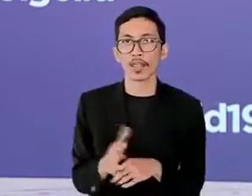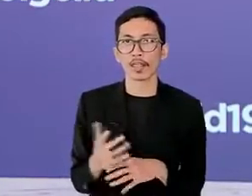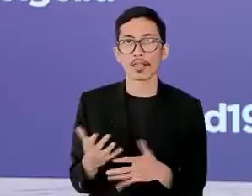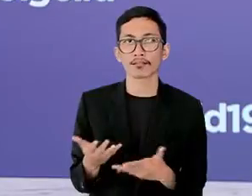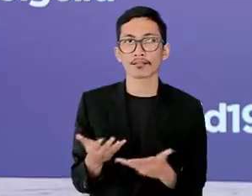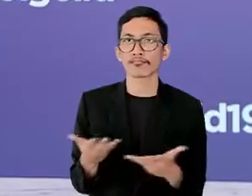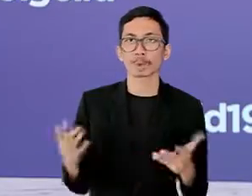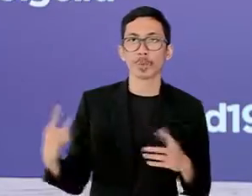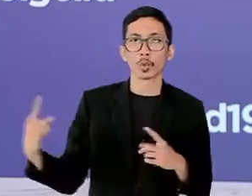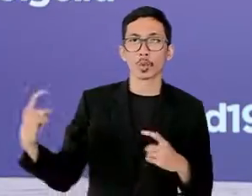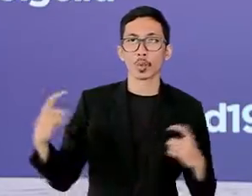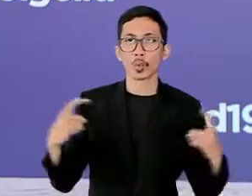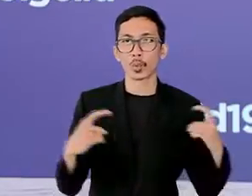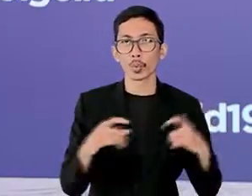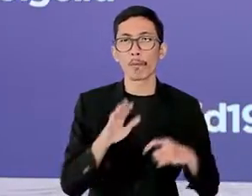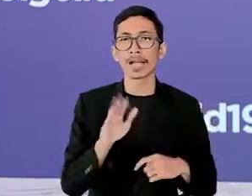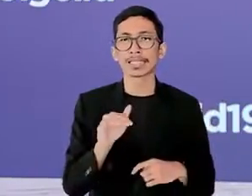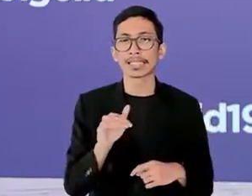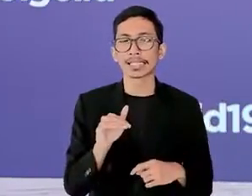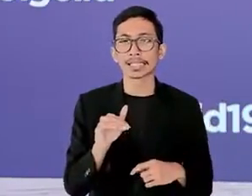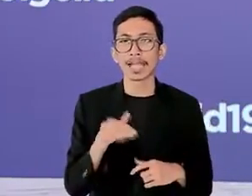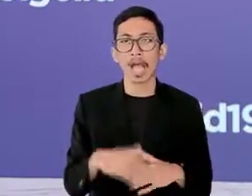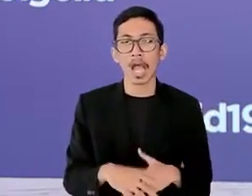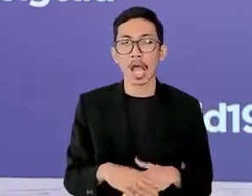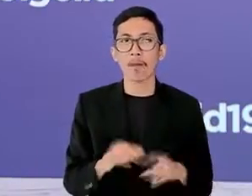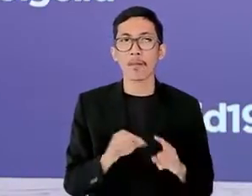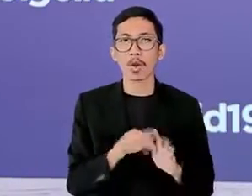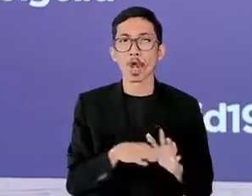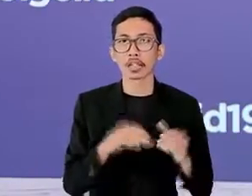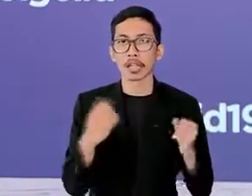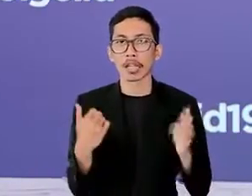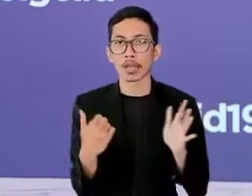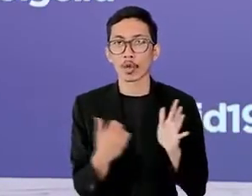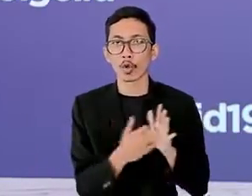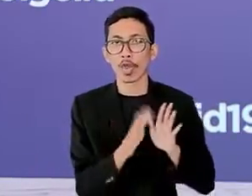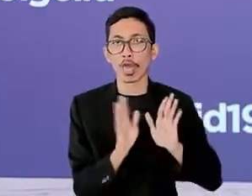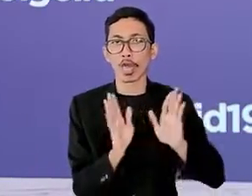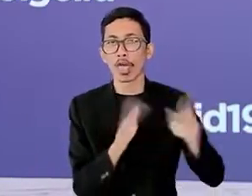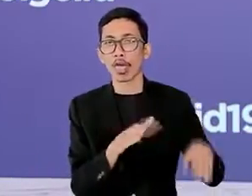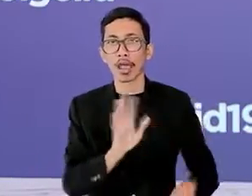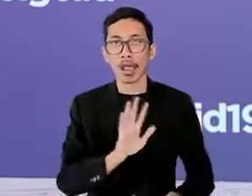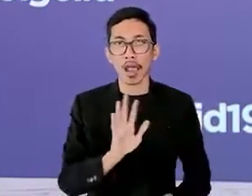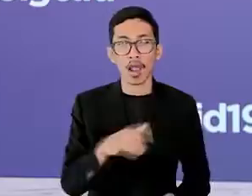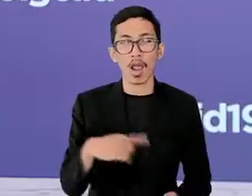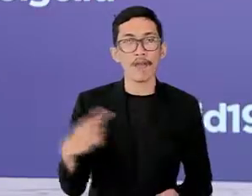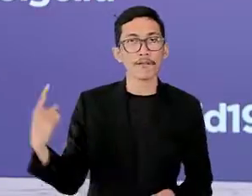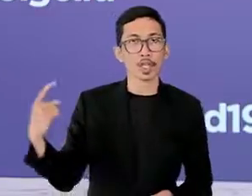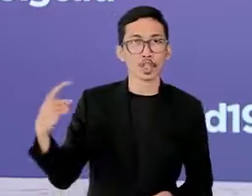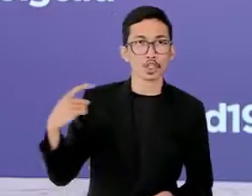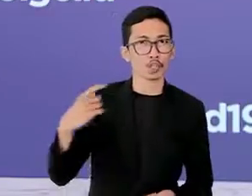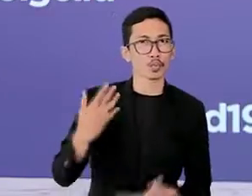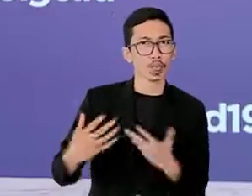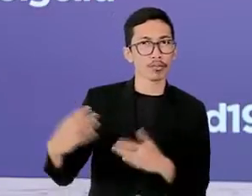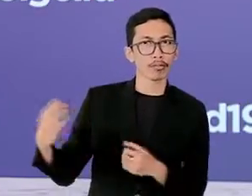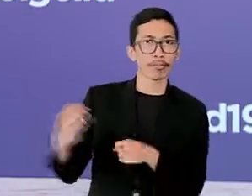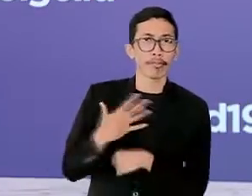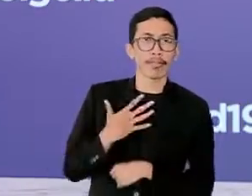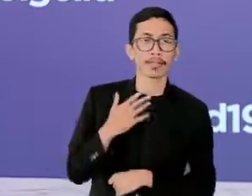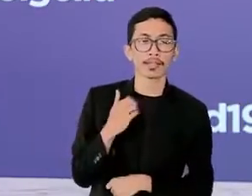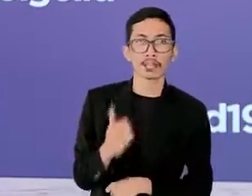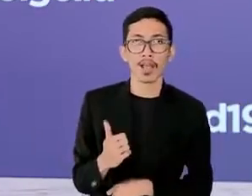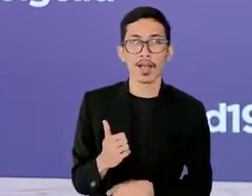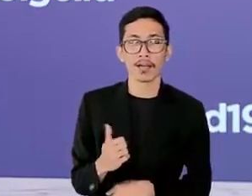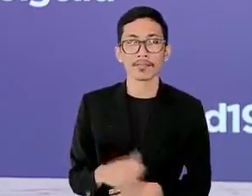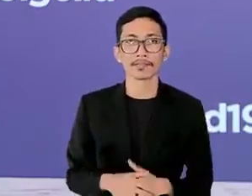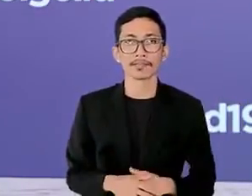dan akan menyerang jika kita sedikit saja lengah Oleh karena itu walaupun aktivitas masyarakat